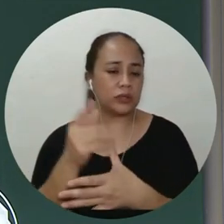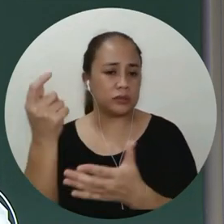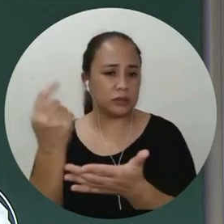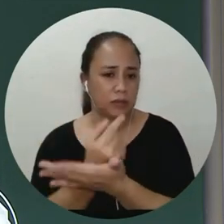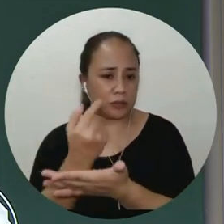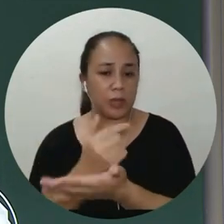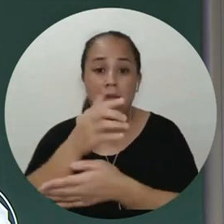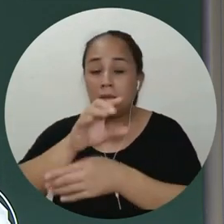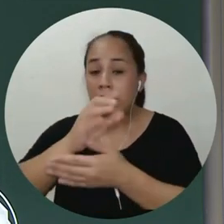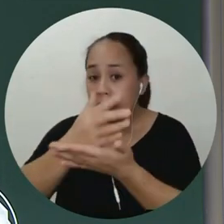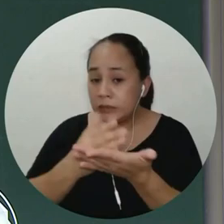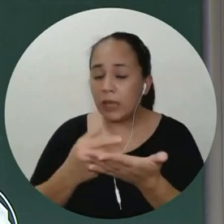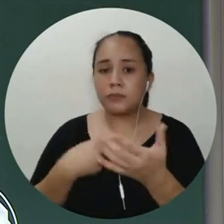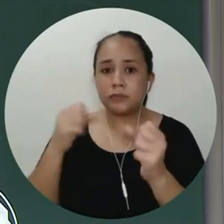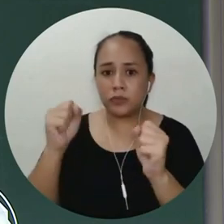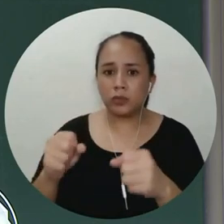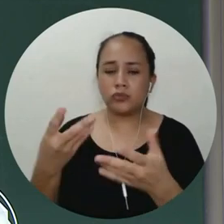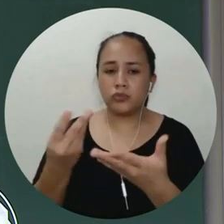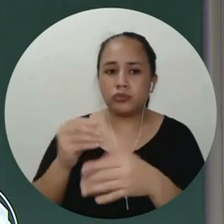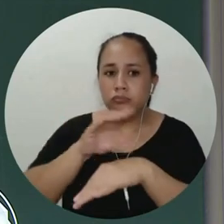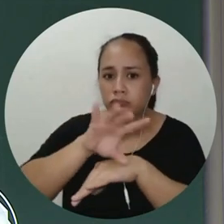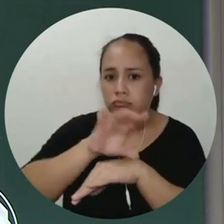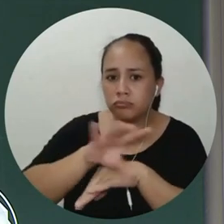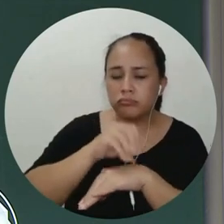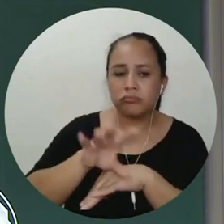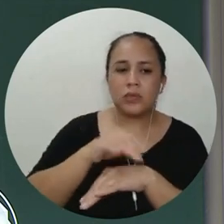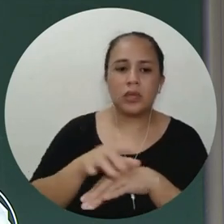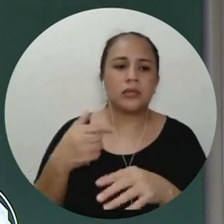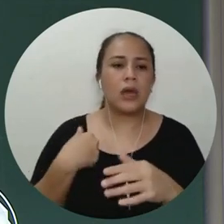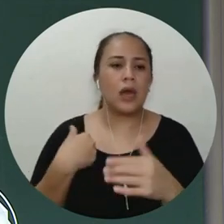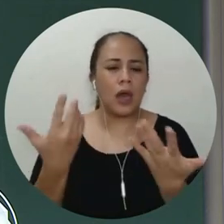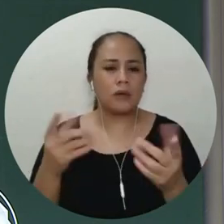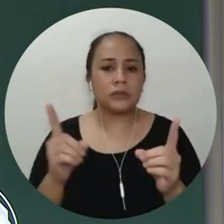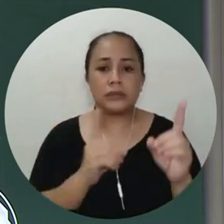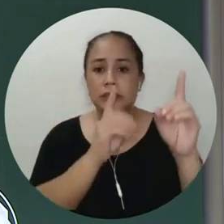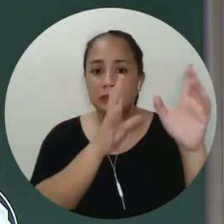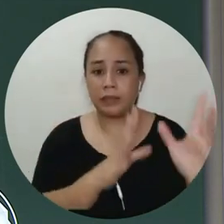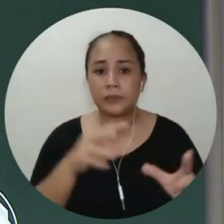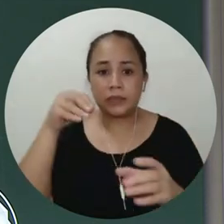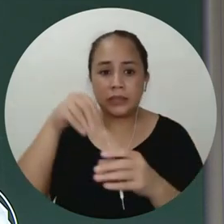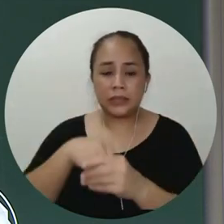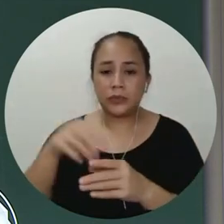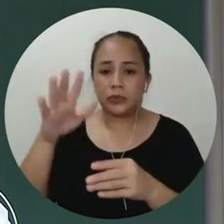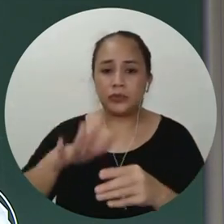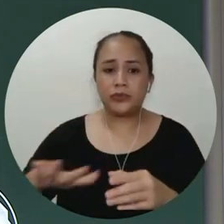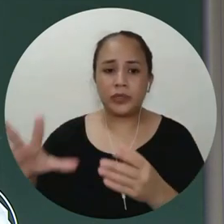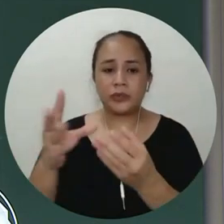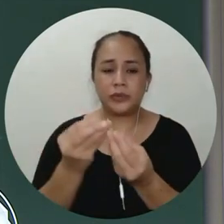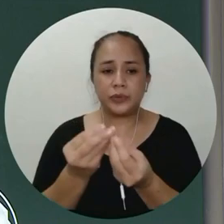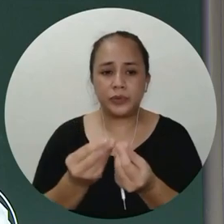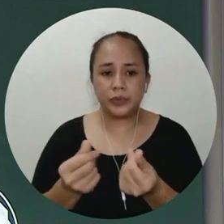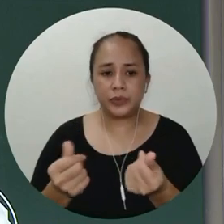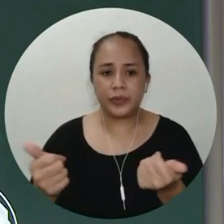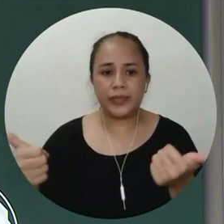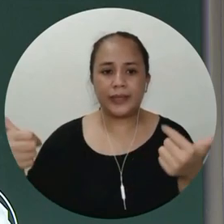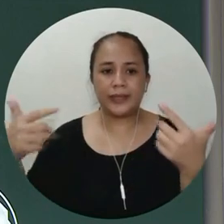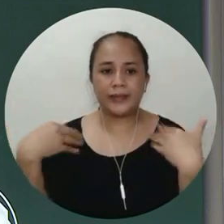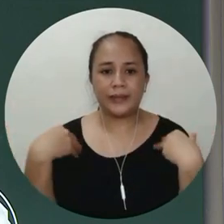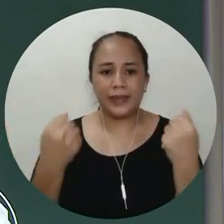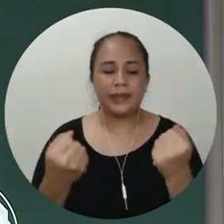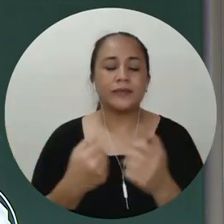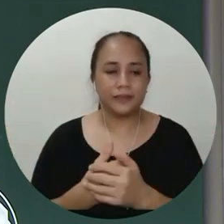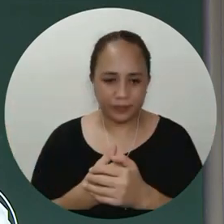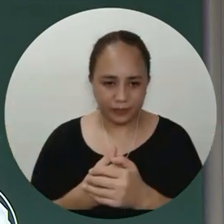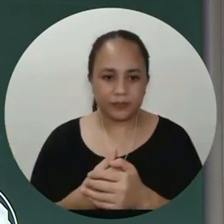and therapy. 이 치유 현장에 제자가 숨어 있어요. And there are disciples inside this field of healing. 그 사람이 복음으로 치유되어 버리면 그 사람은 생명